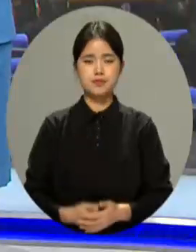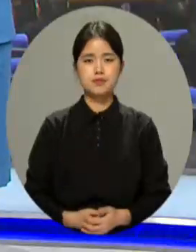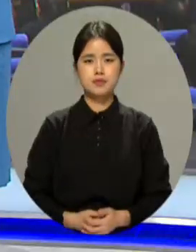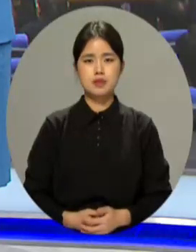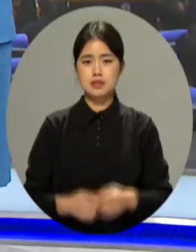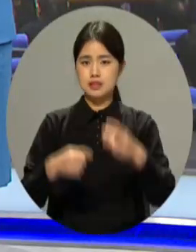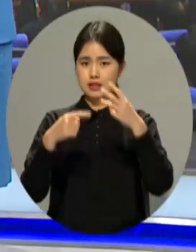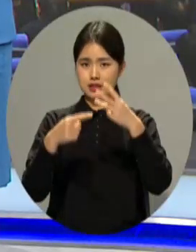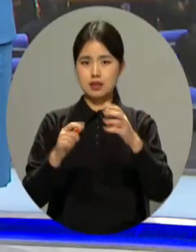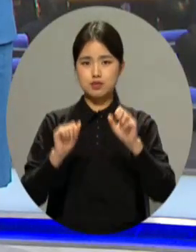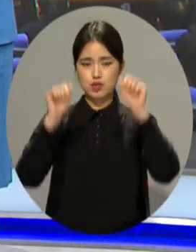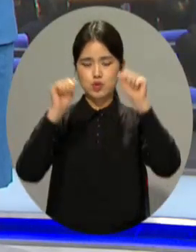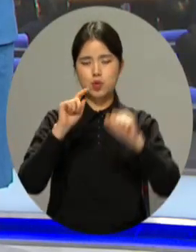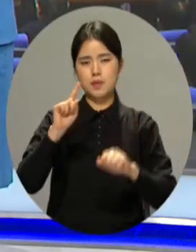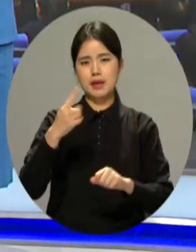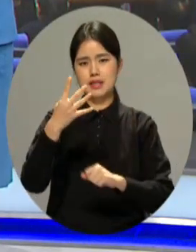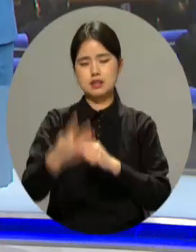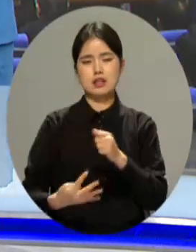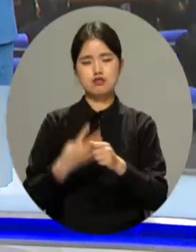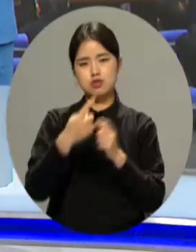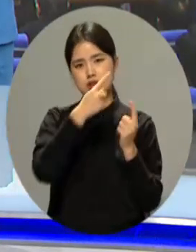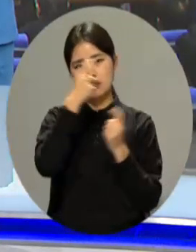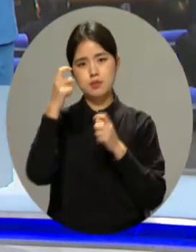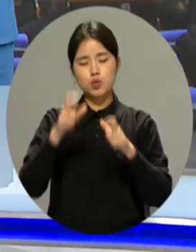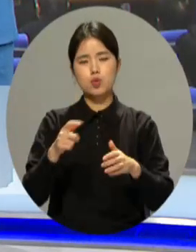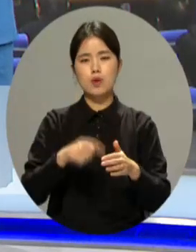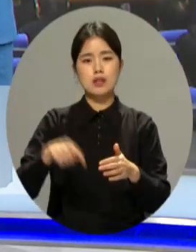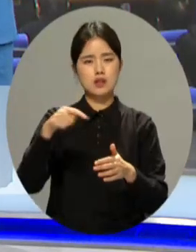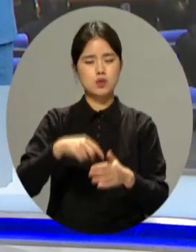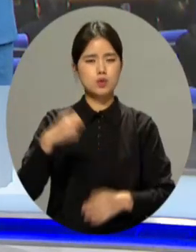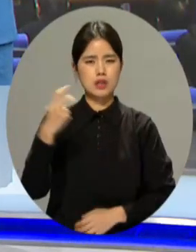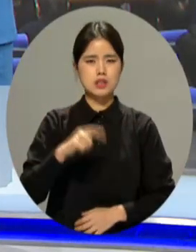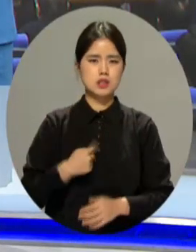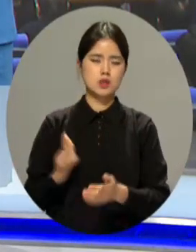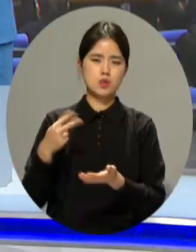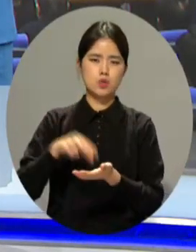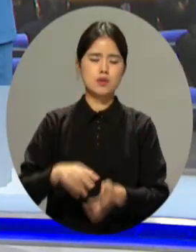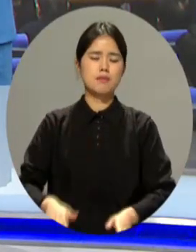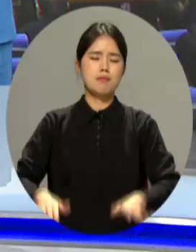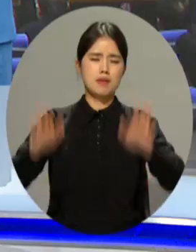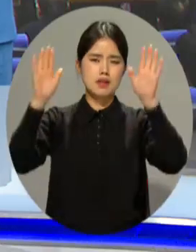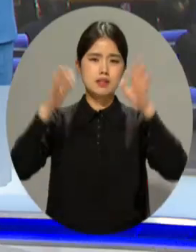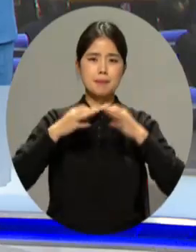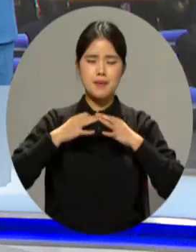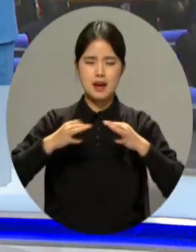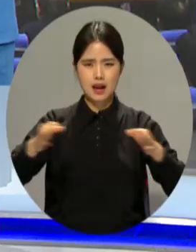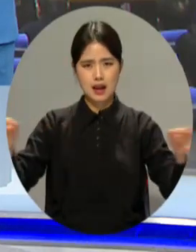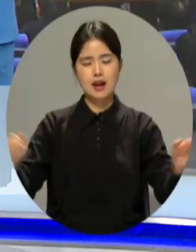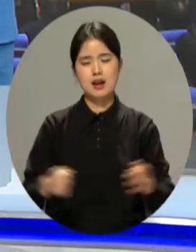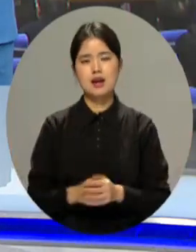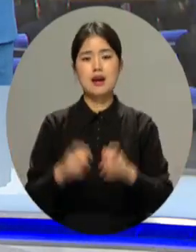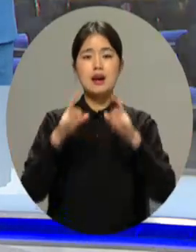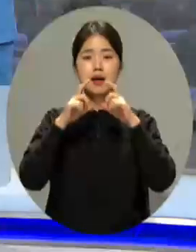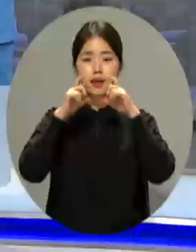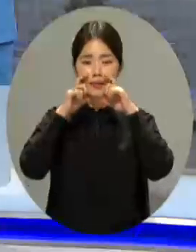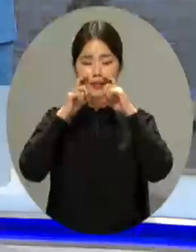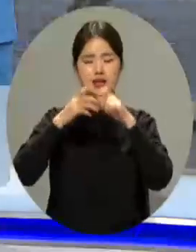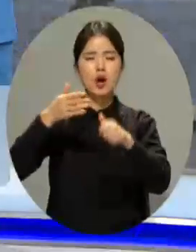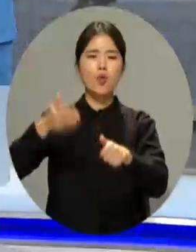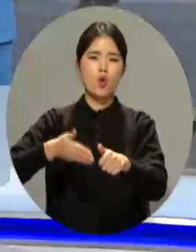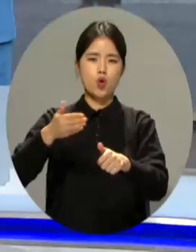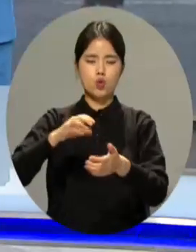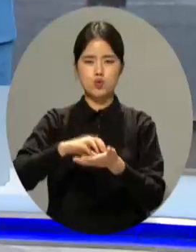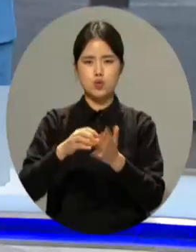3.1운동 제 104주년을 맞아 도내에서도 다시 독립 만세 함성이 울려퍼졌습니다 마스크 착용이 권고